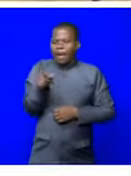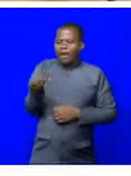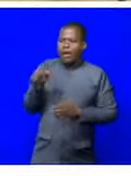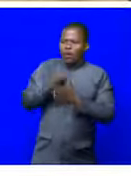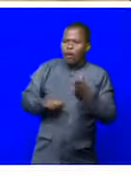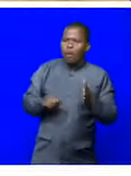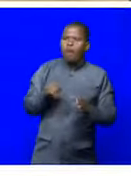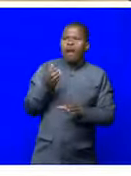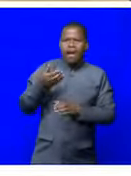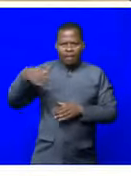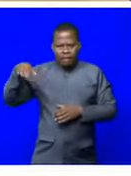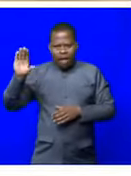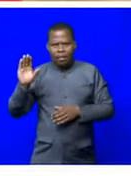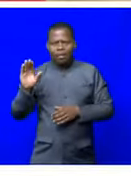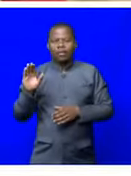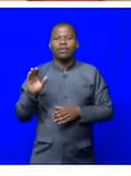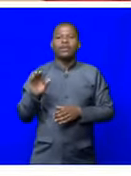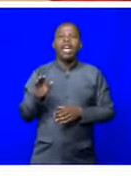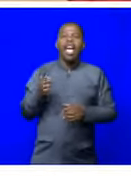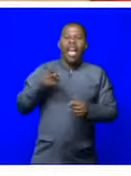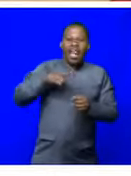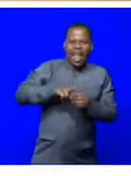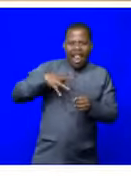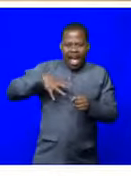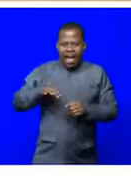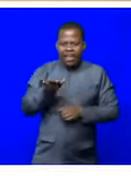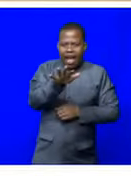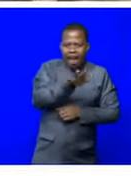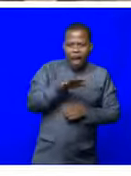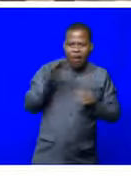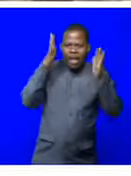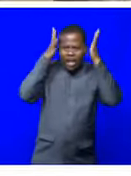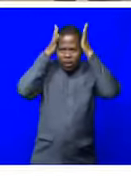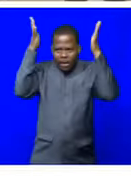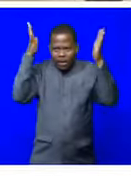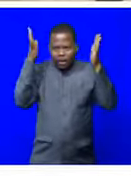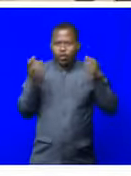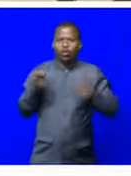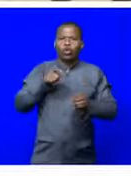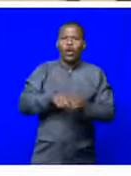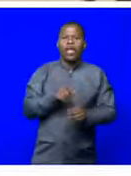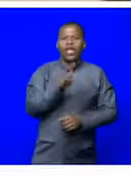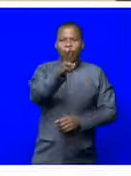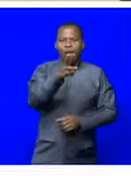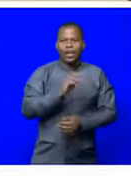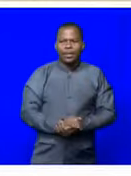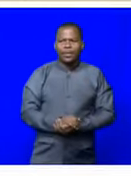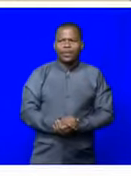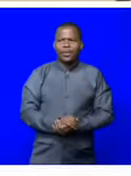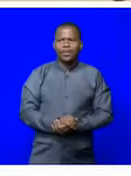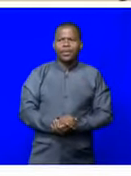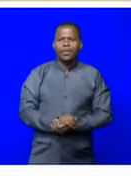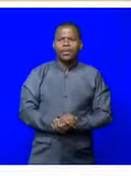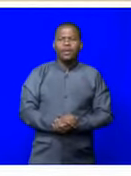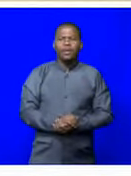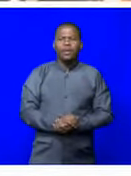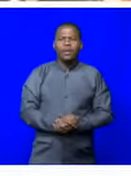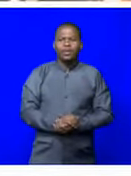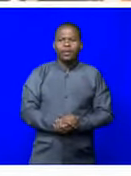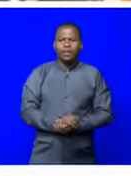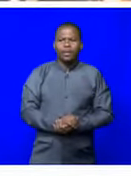labafake ikhathi zexbantwini kanye nalabanye labanyenti. Tindzaba Eswatini TV ngibungo simagagule speaki